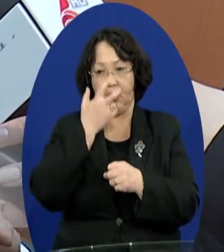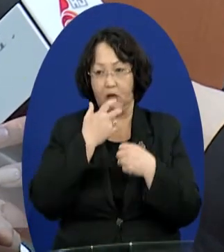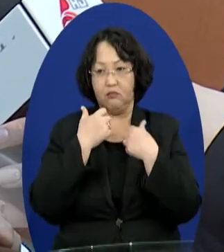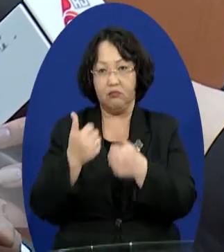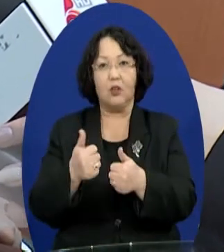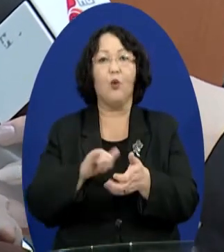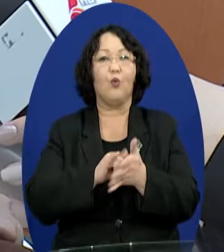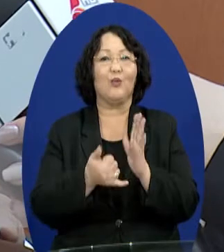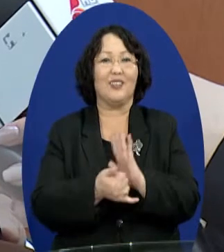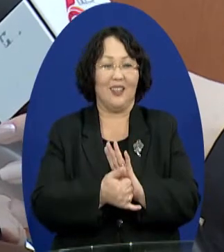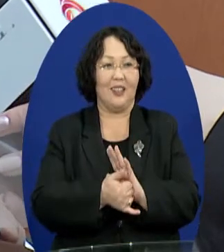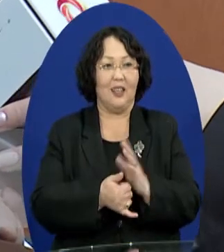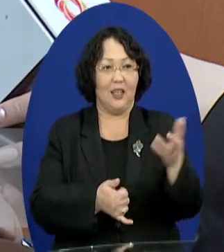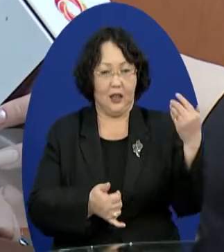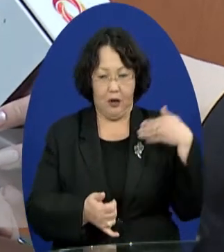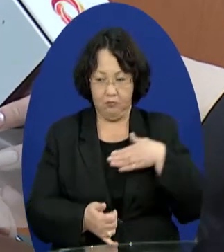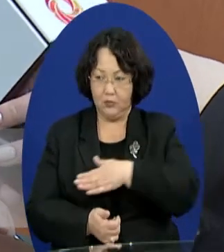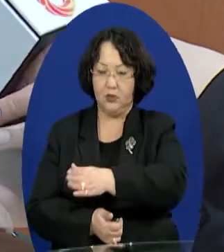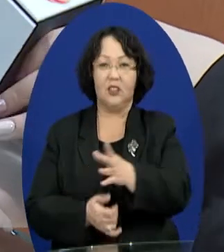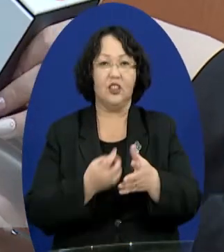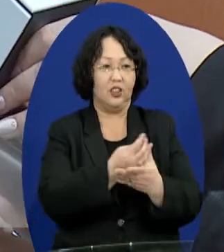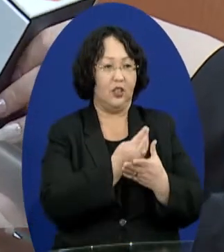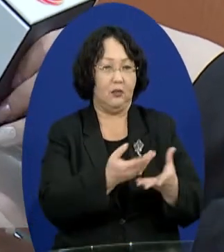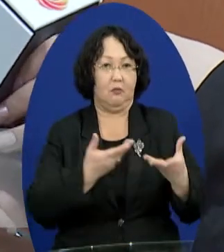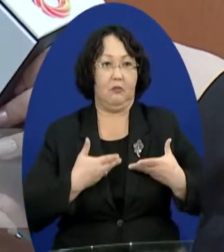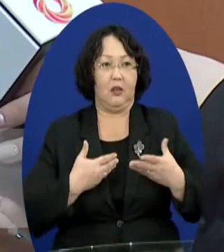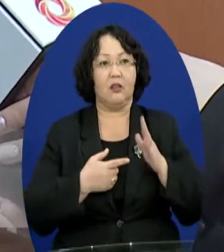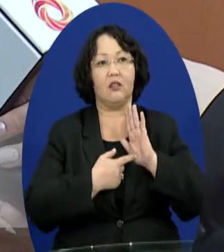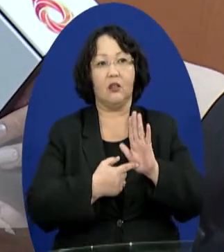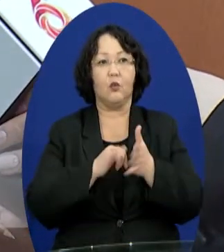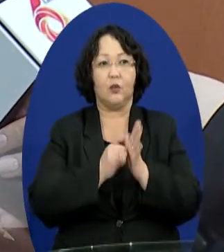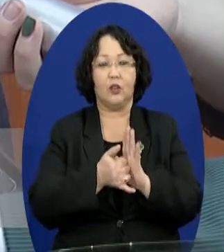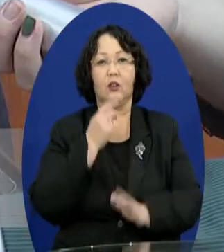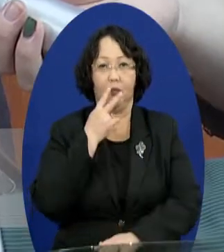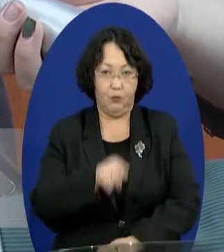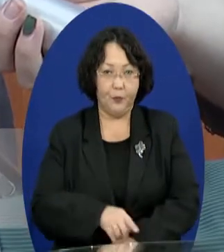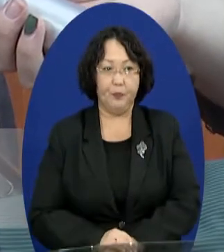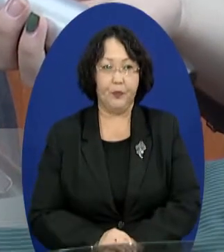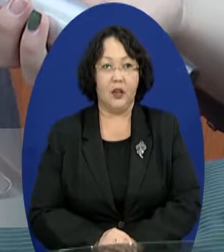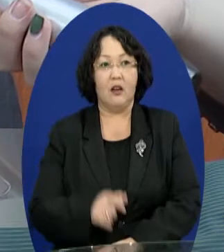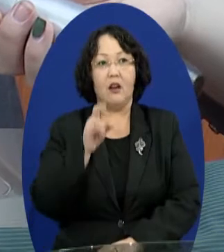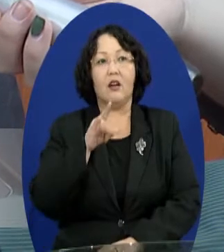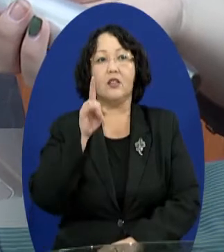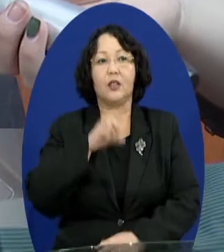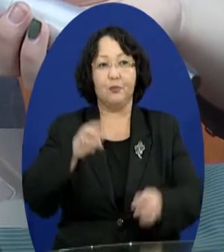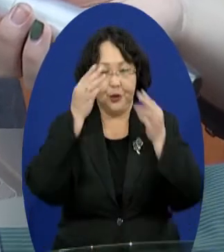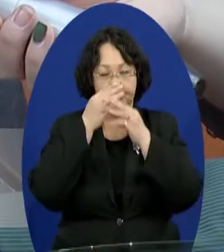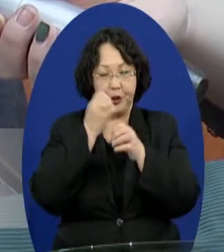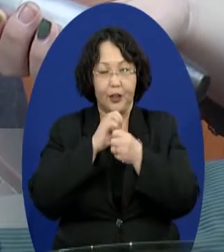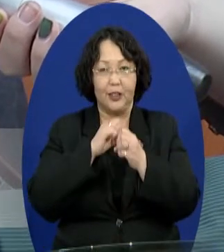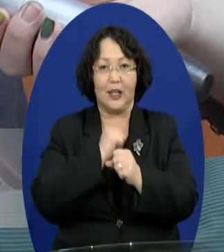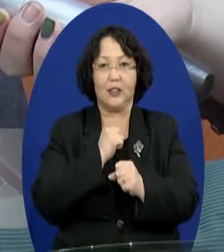үнэлсэн үнэлгээ нь надаар дамжиж одоо илэрхийлэлээ олж байна гэж ингэж бодож байна. Эрдэмтдийн ажилтан хүмүүст бол нэг